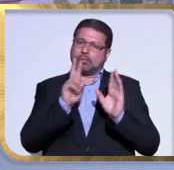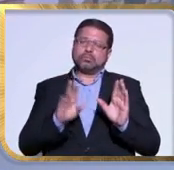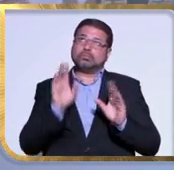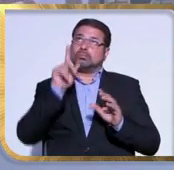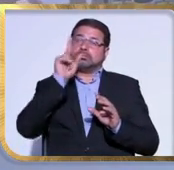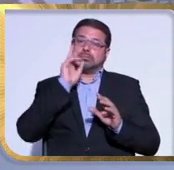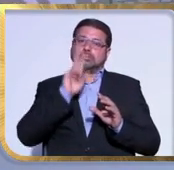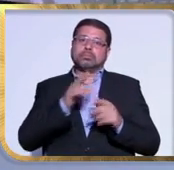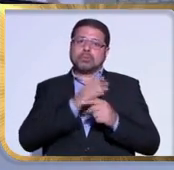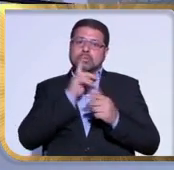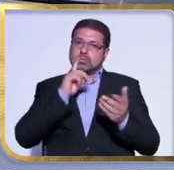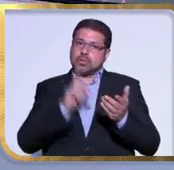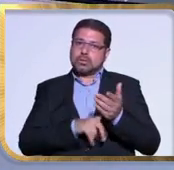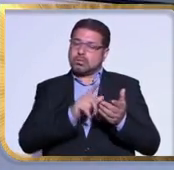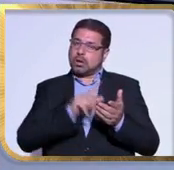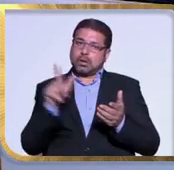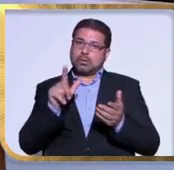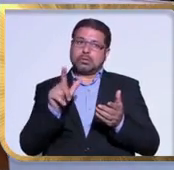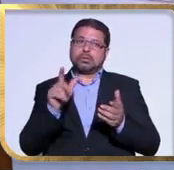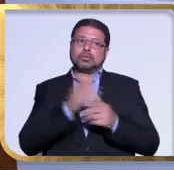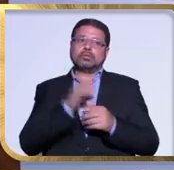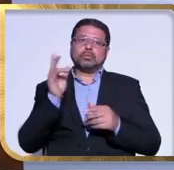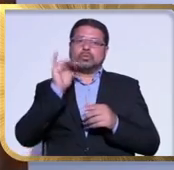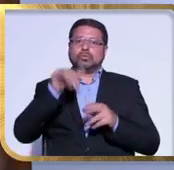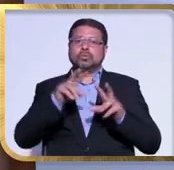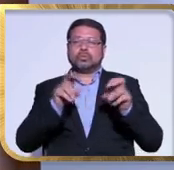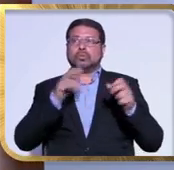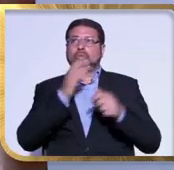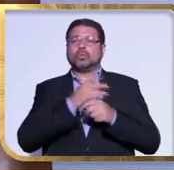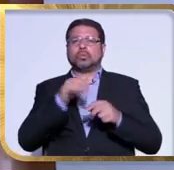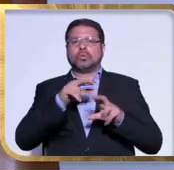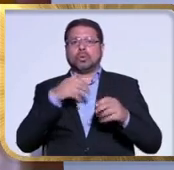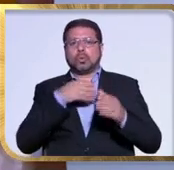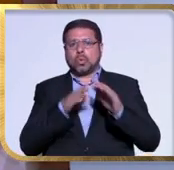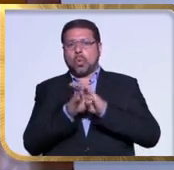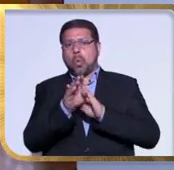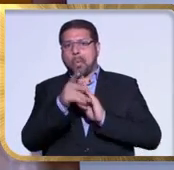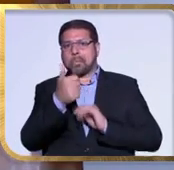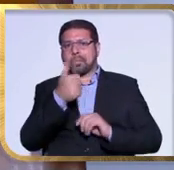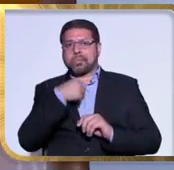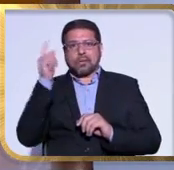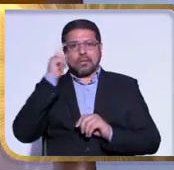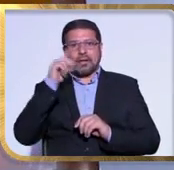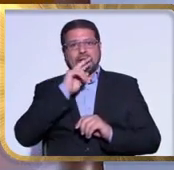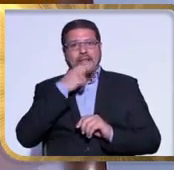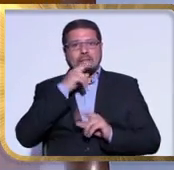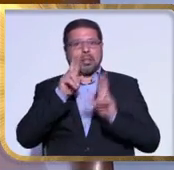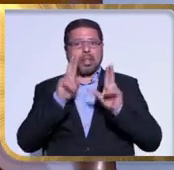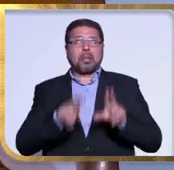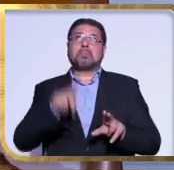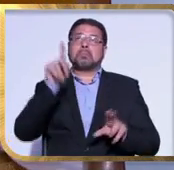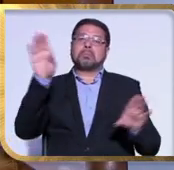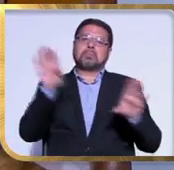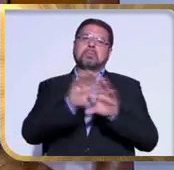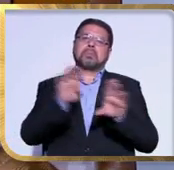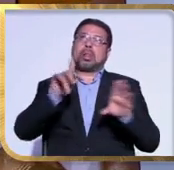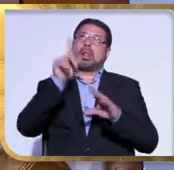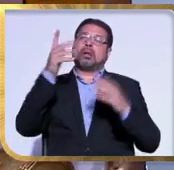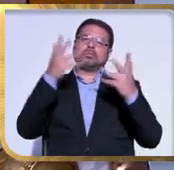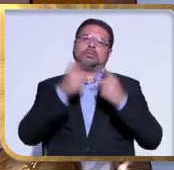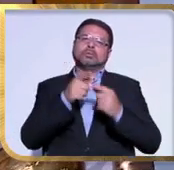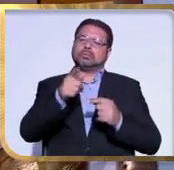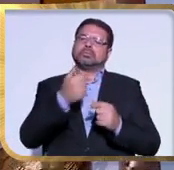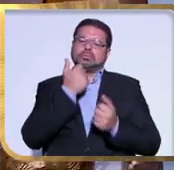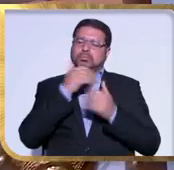وان كانت صادقه صحيحه ولا افتش عنها ولا اصل اليها حتى وان كنت كاذبا في المساله دي يحاسبك الله